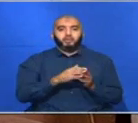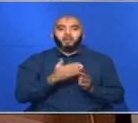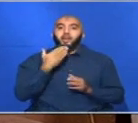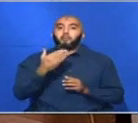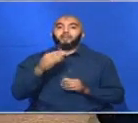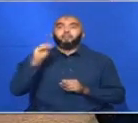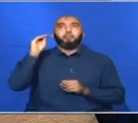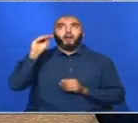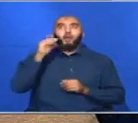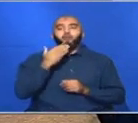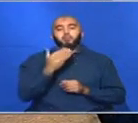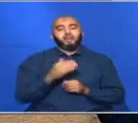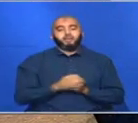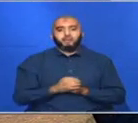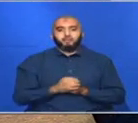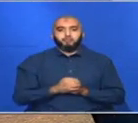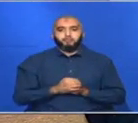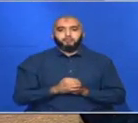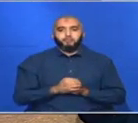مرحبا مرحبا